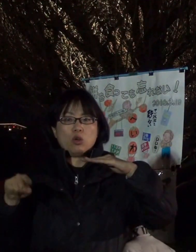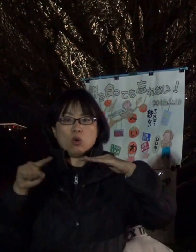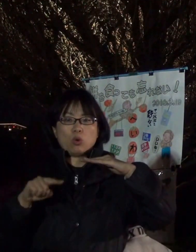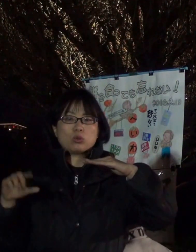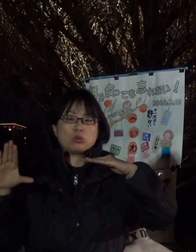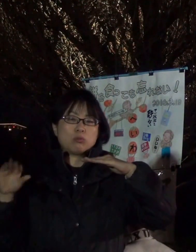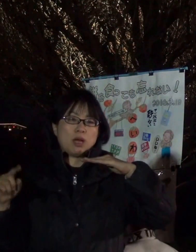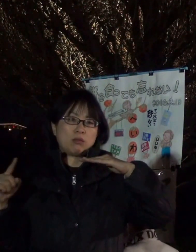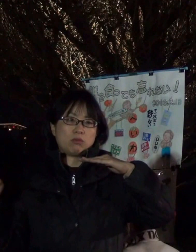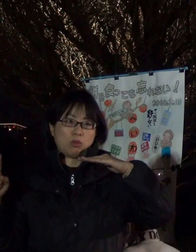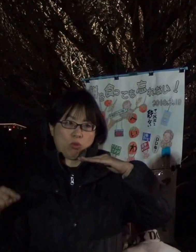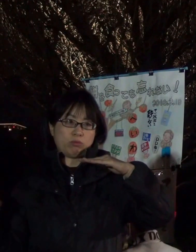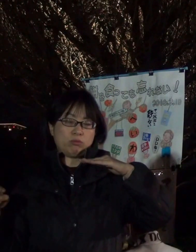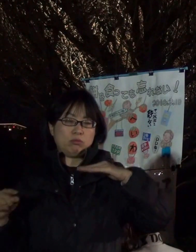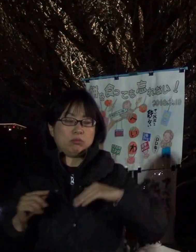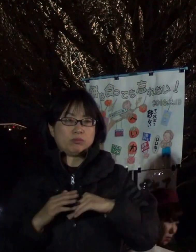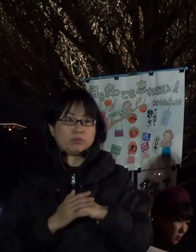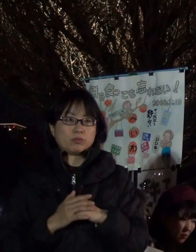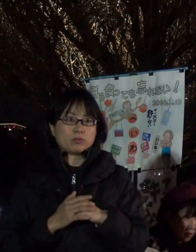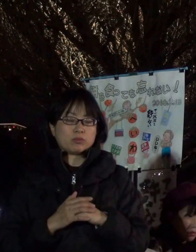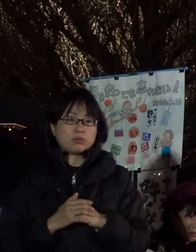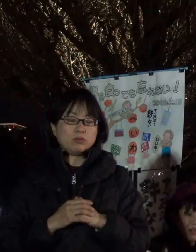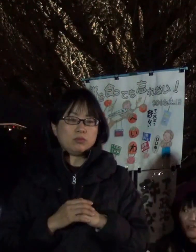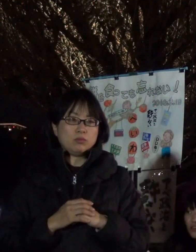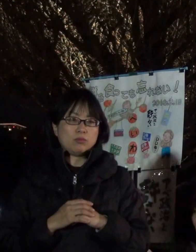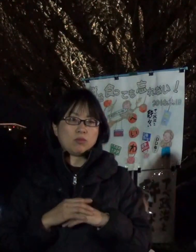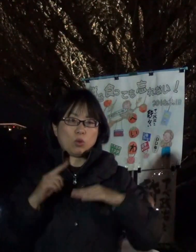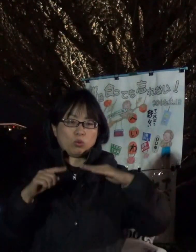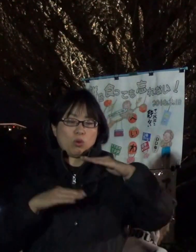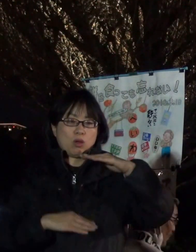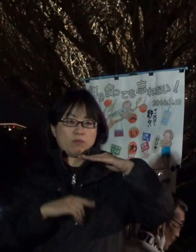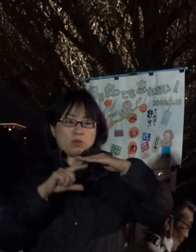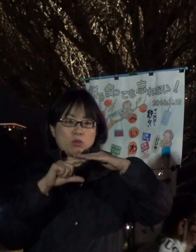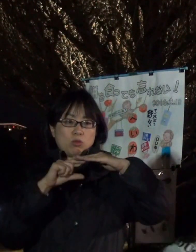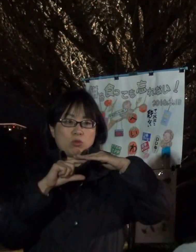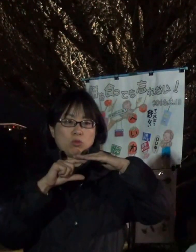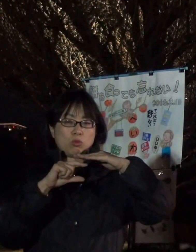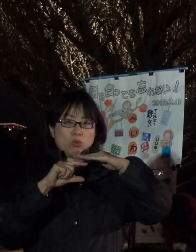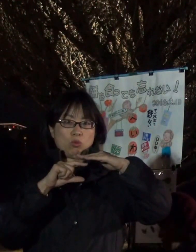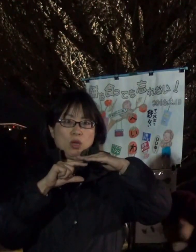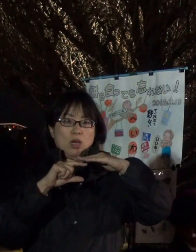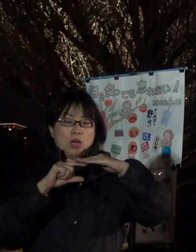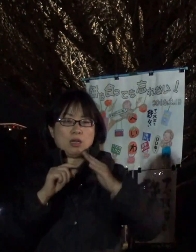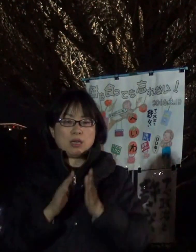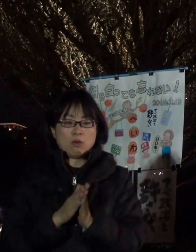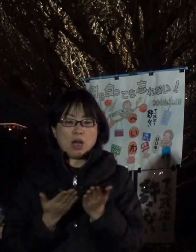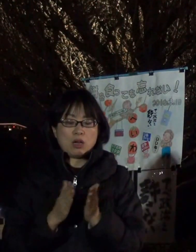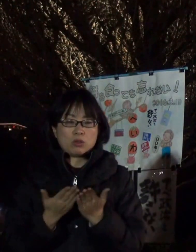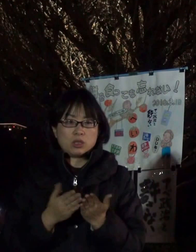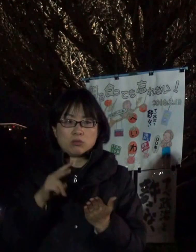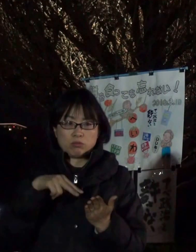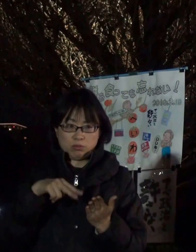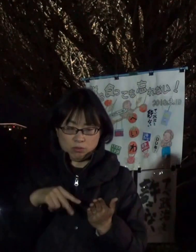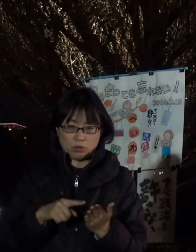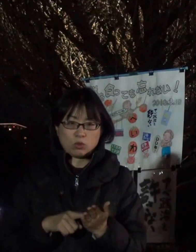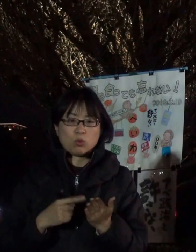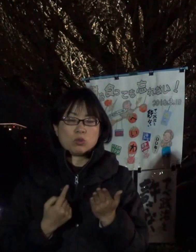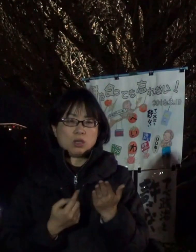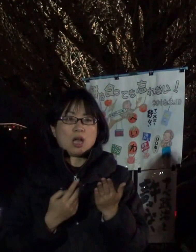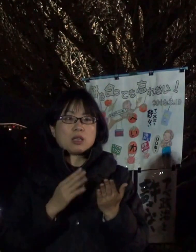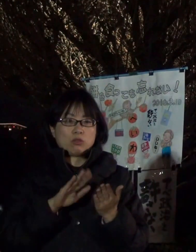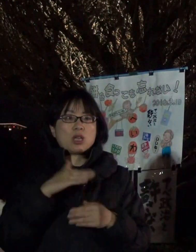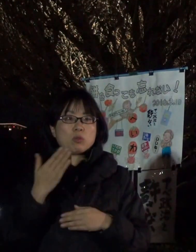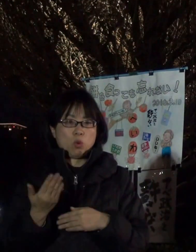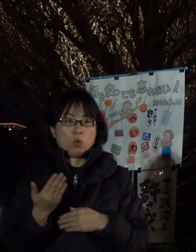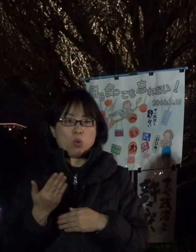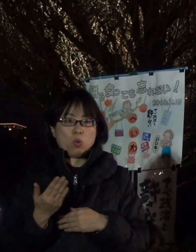制庁に提出した資料によると、この空き容量というのは書類上のことで、実質的に使えないものが約